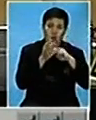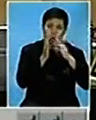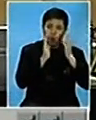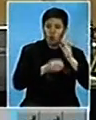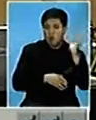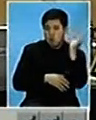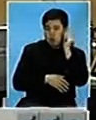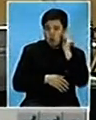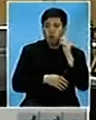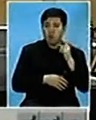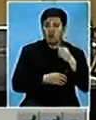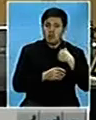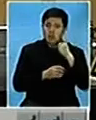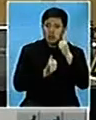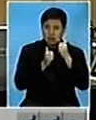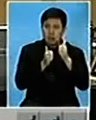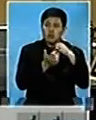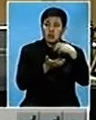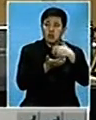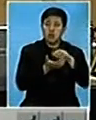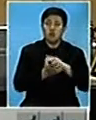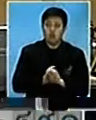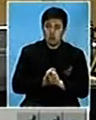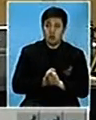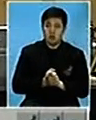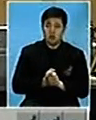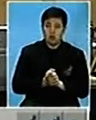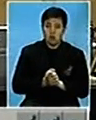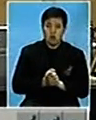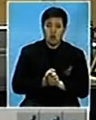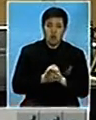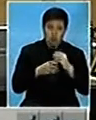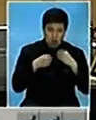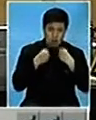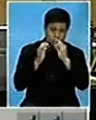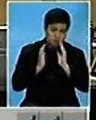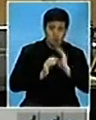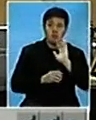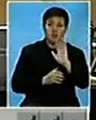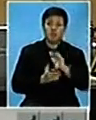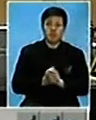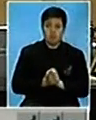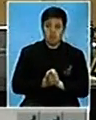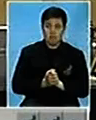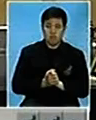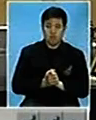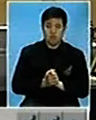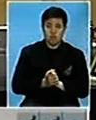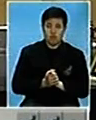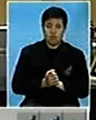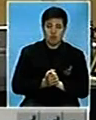ผมคิดว่าเป็นเรื่องที่ดีที่ท่านได้พูดเมื่อกี้นะครับก็ขอให้ยึดถือแบบที่ท่านพูดนะครับ